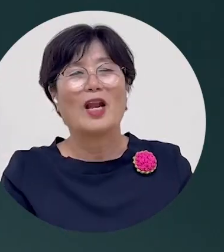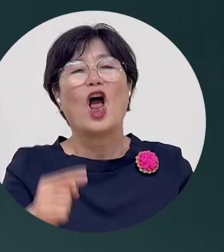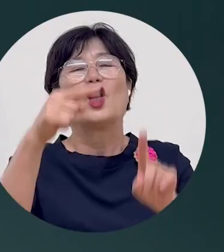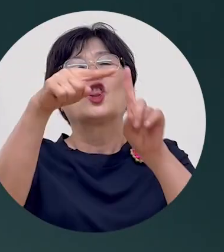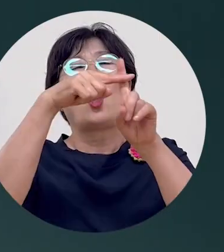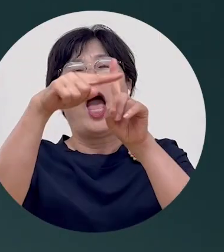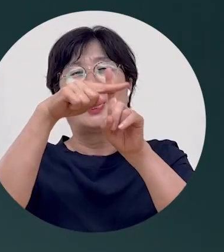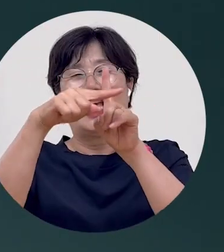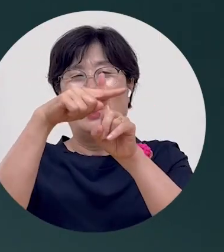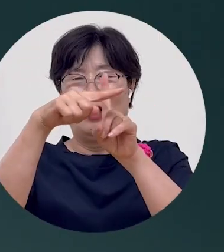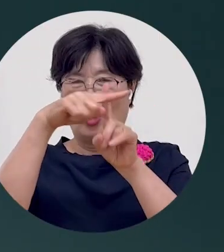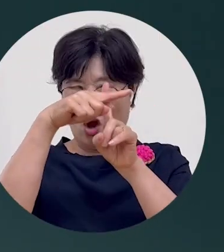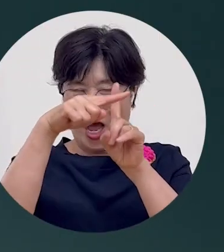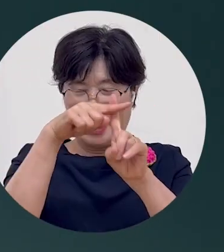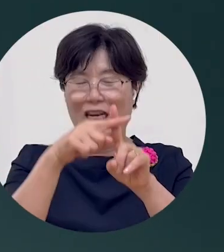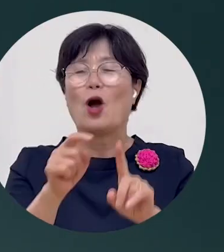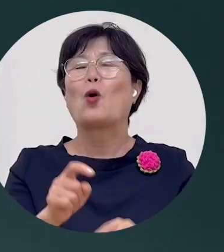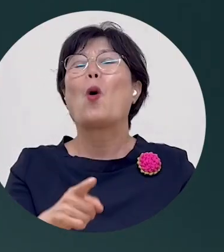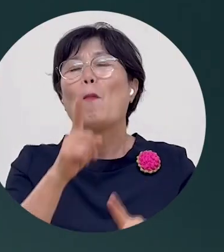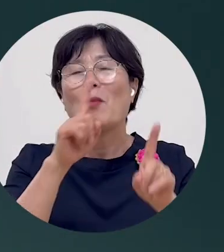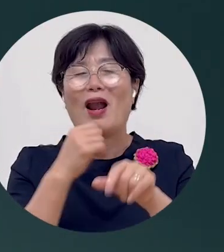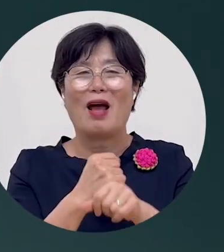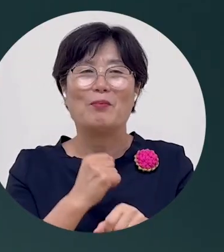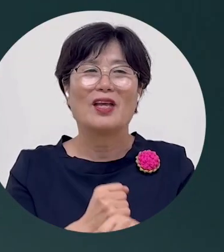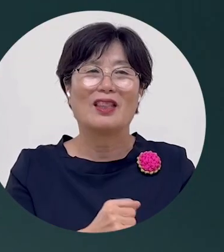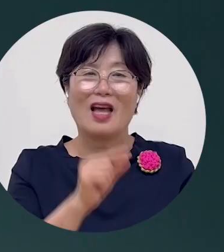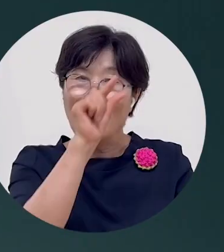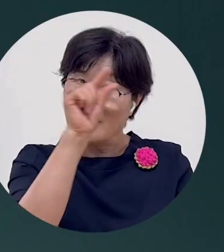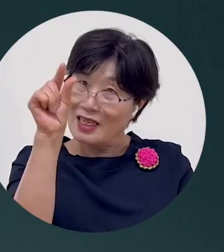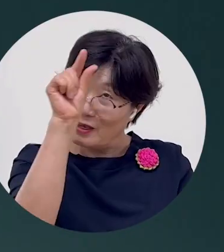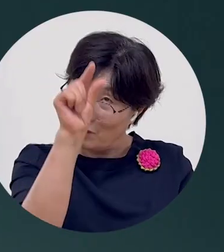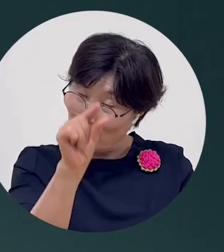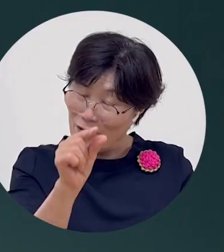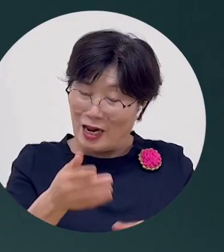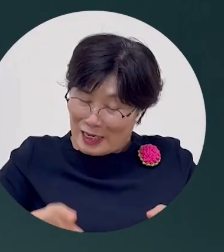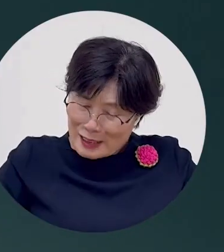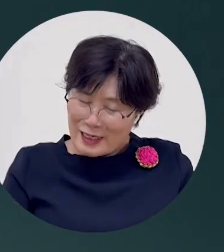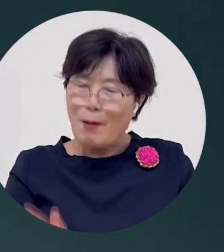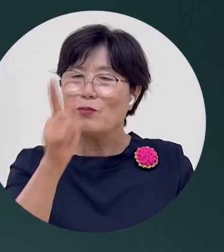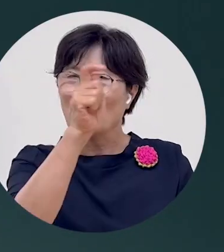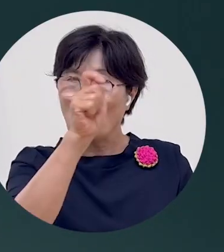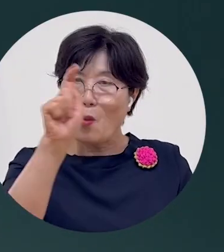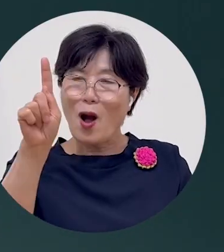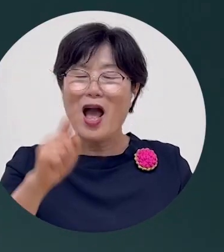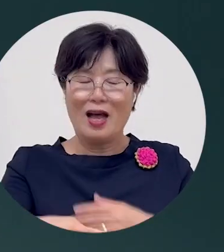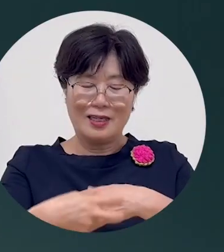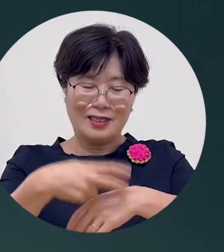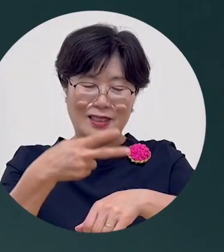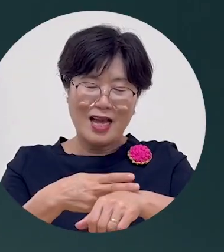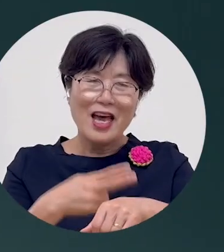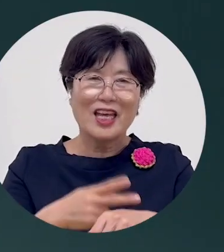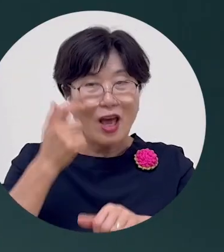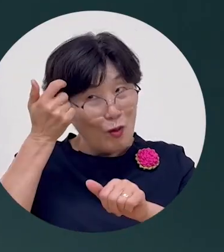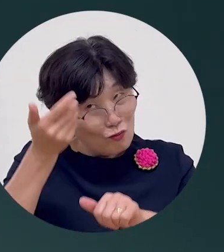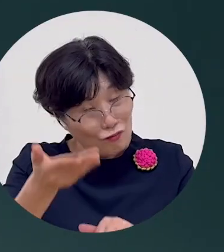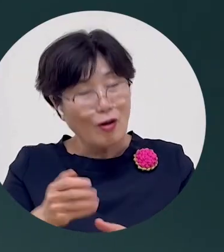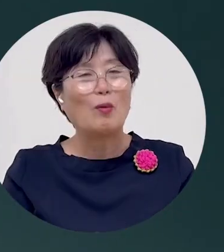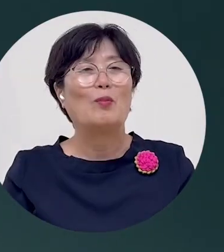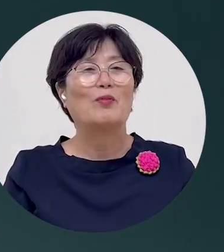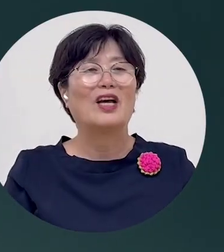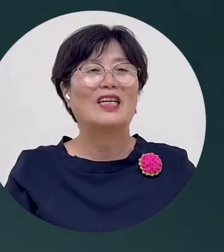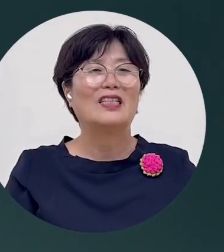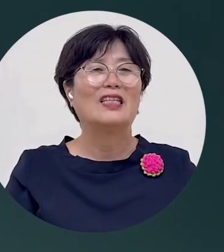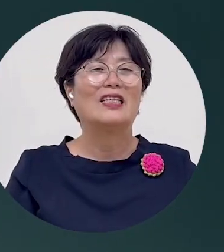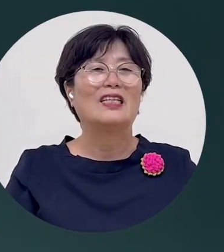더하기, 덧셈이라고 하고. 여러분, 이 표시를 산부인과 의사에게 보여주면 뭐라고